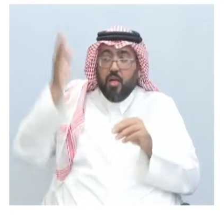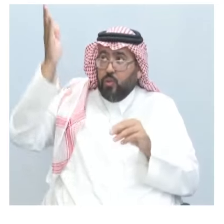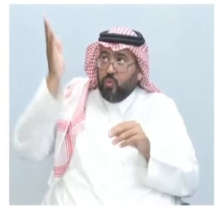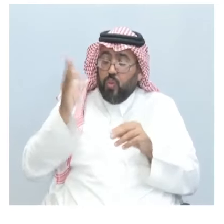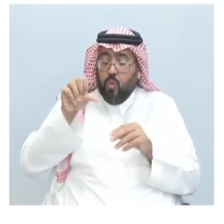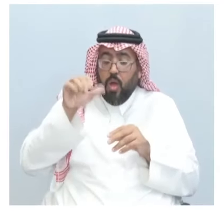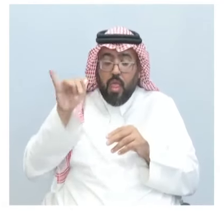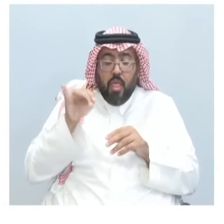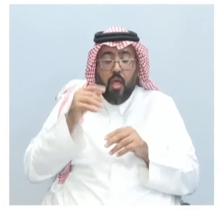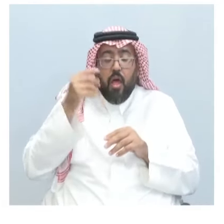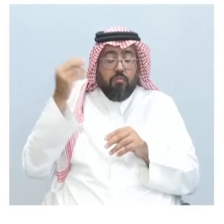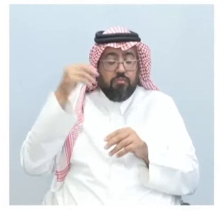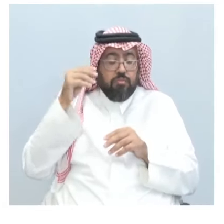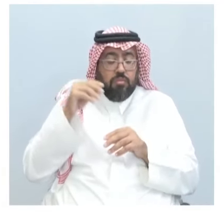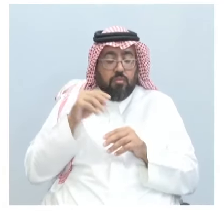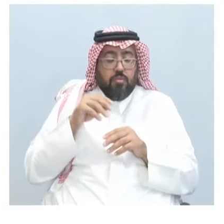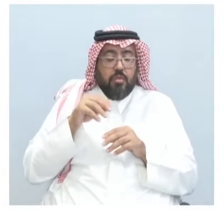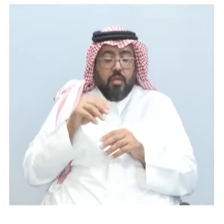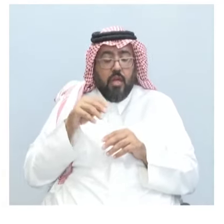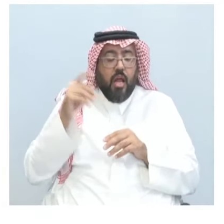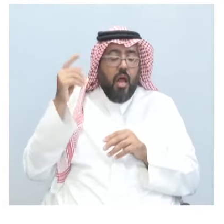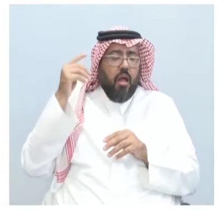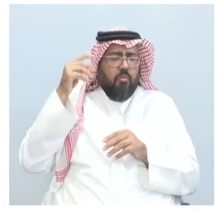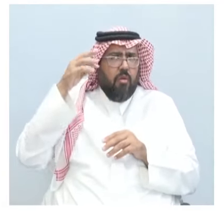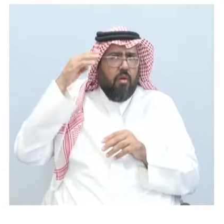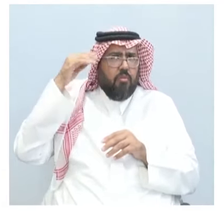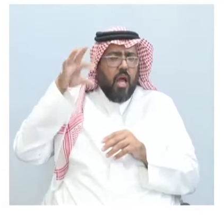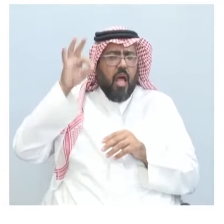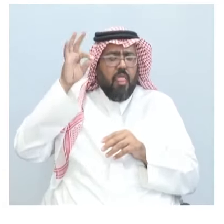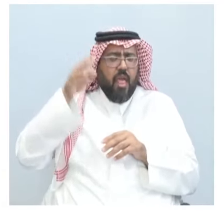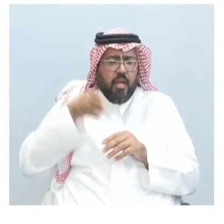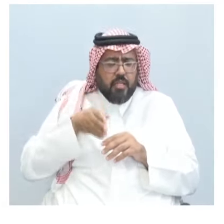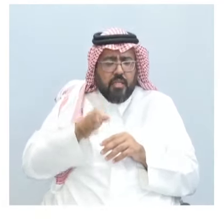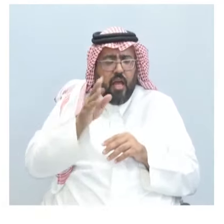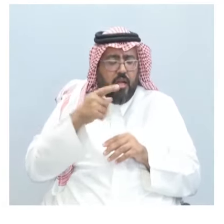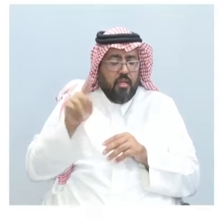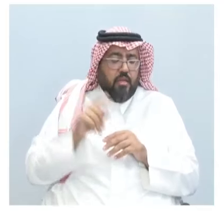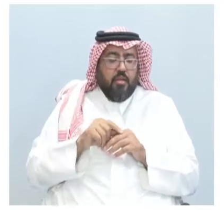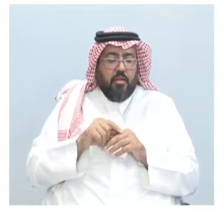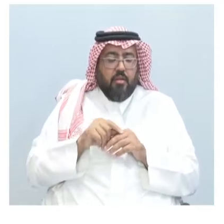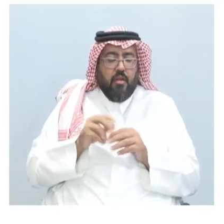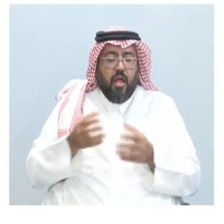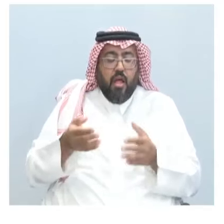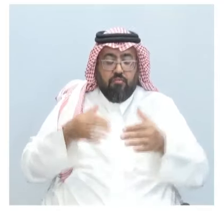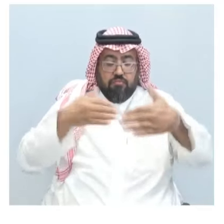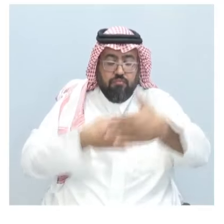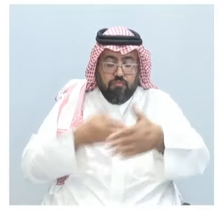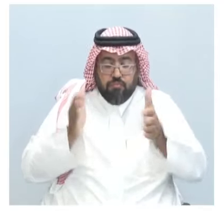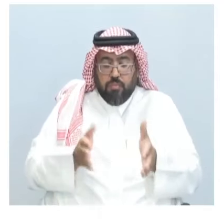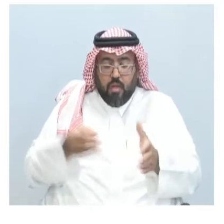موسى من الله سبحانه وتعالى هو وحي الهام للصواب انقذ فيه في